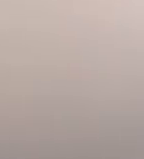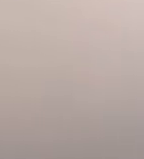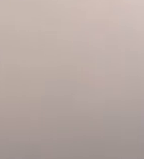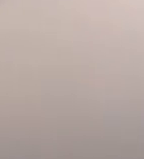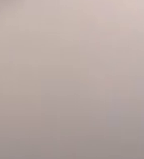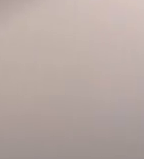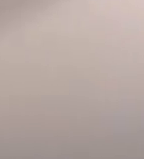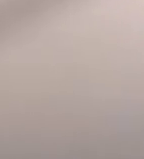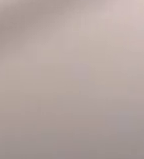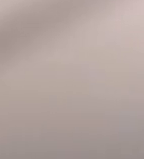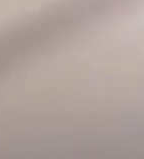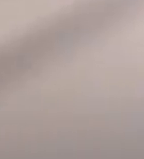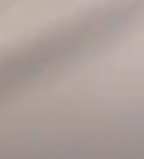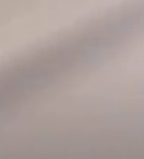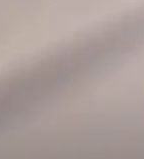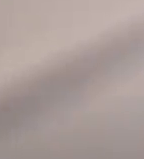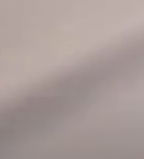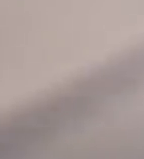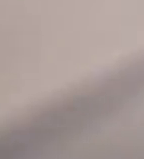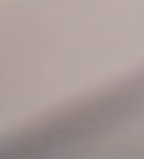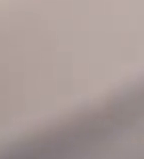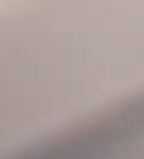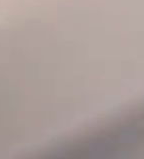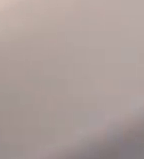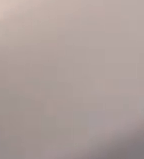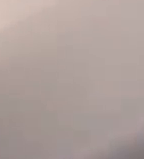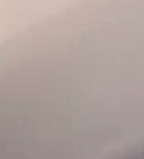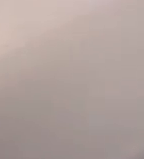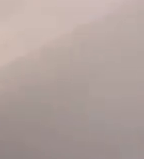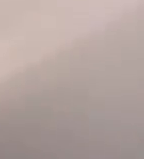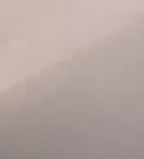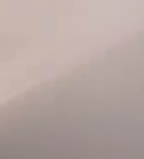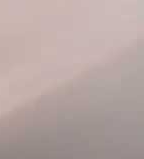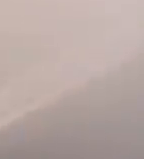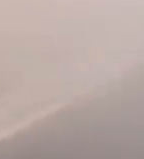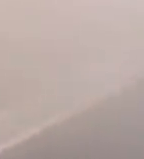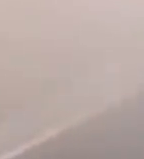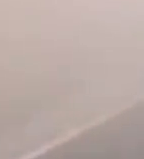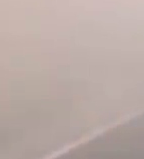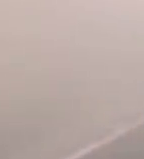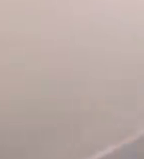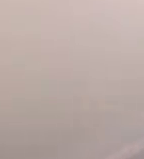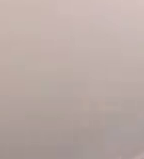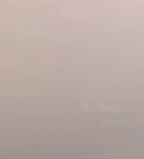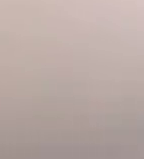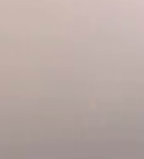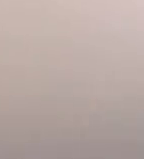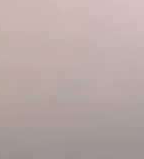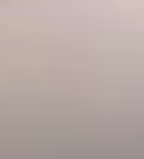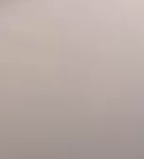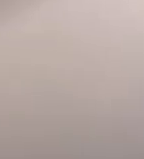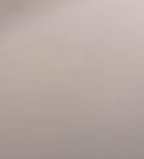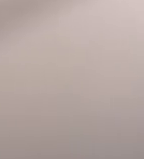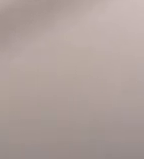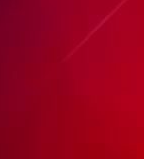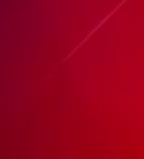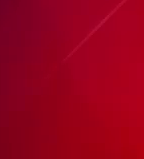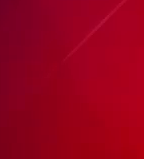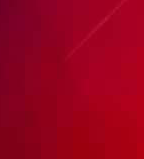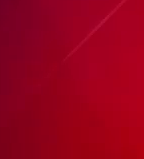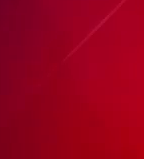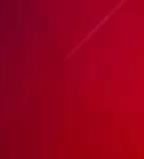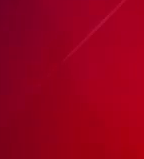rin kaming makasama sa GMA Pinoy TV at sa www.gmanews.tv.